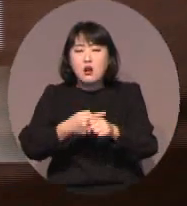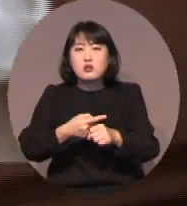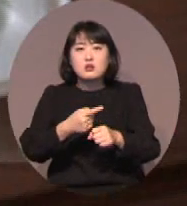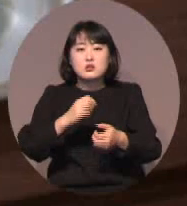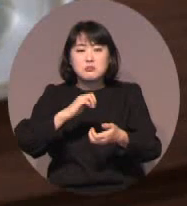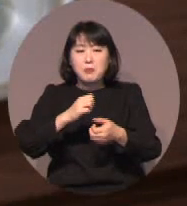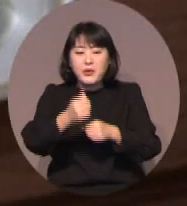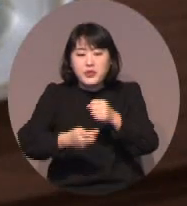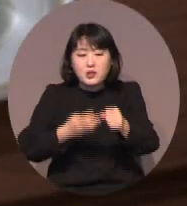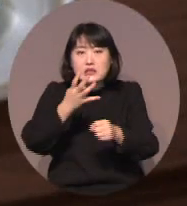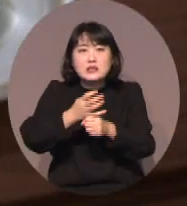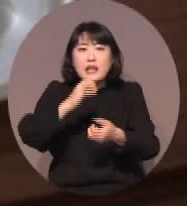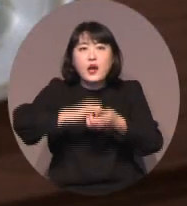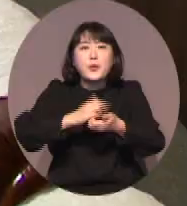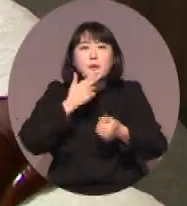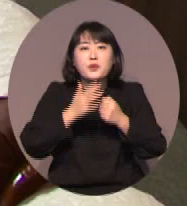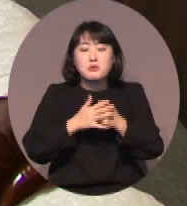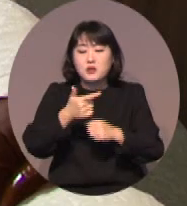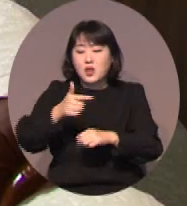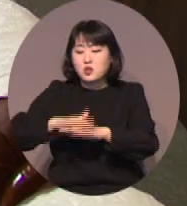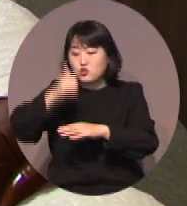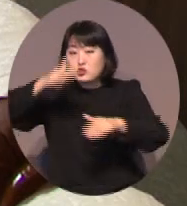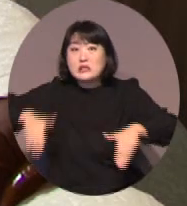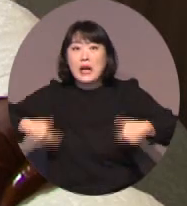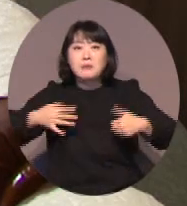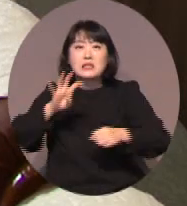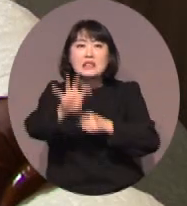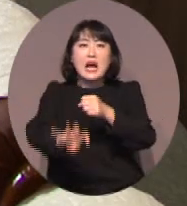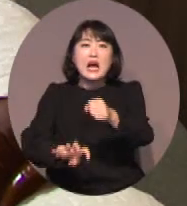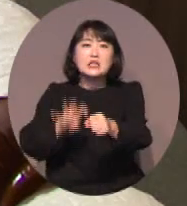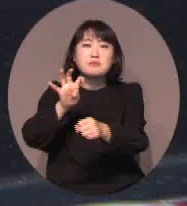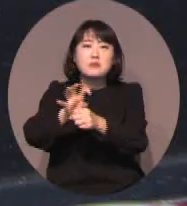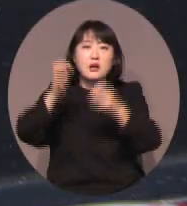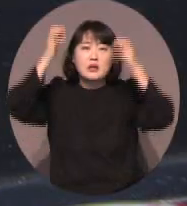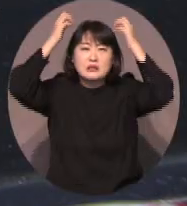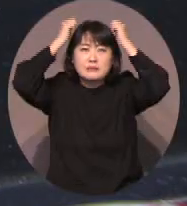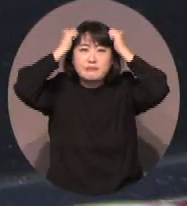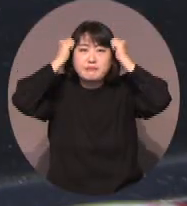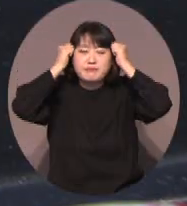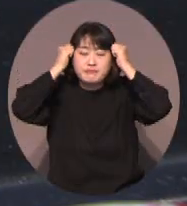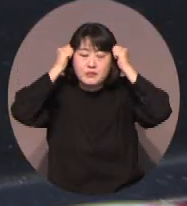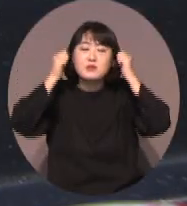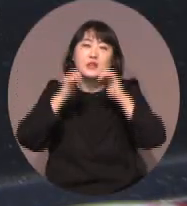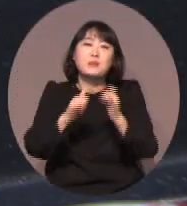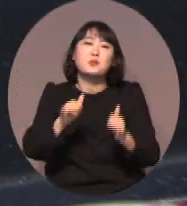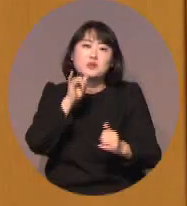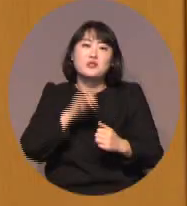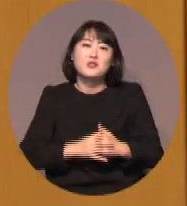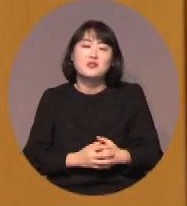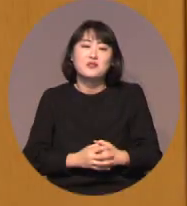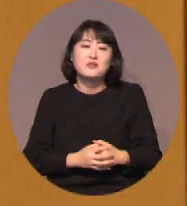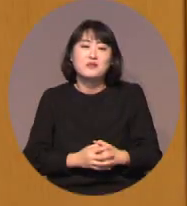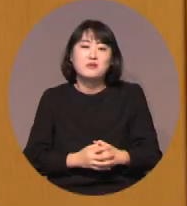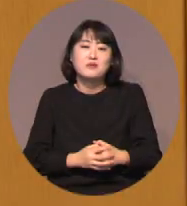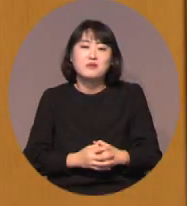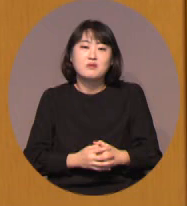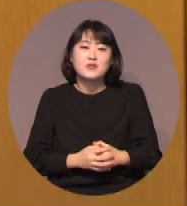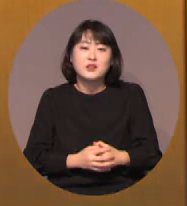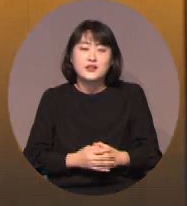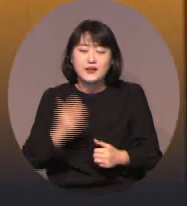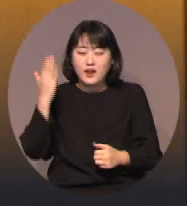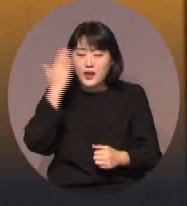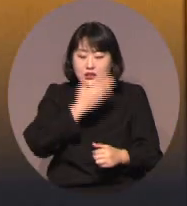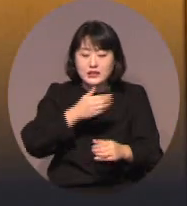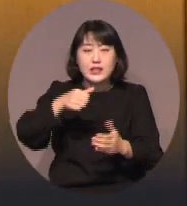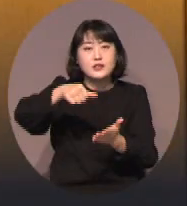없어 대전과 충남에는 무려 40년 가까이 여기 많은 조합장도 있습니다 깨끗한 한편 한 표가